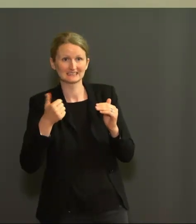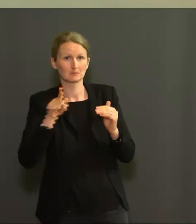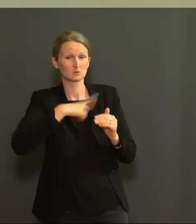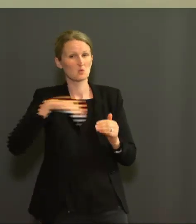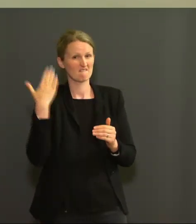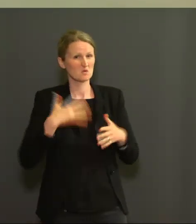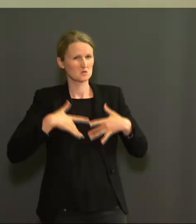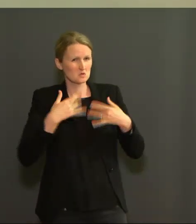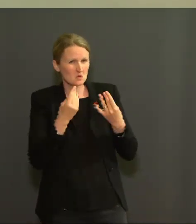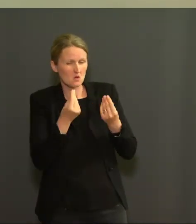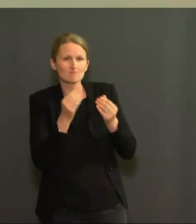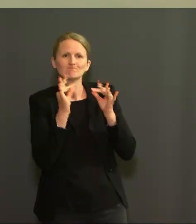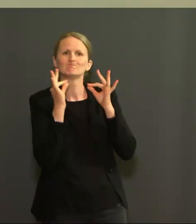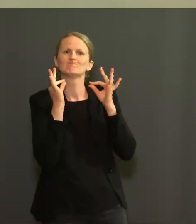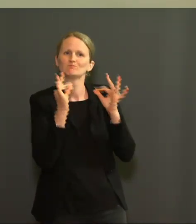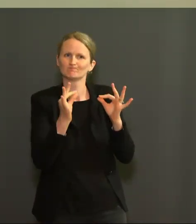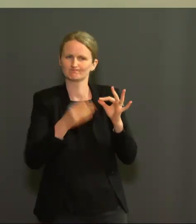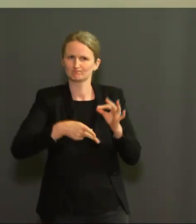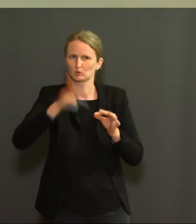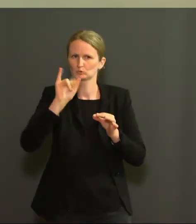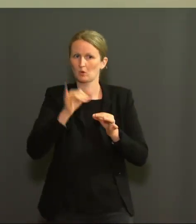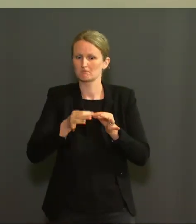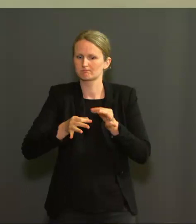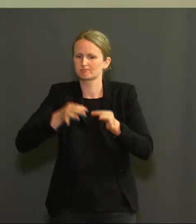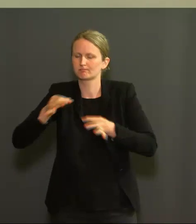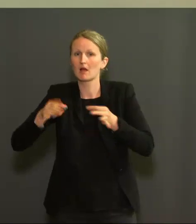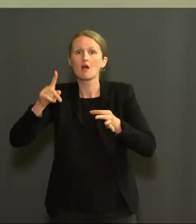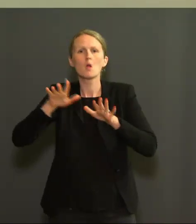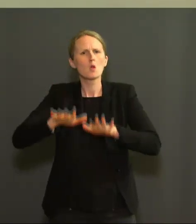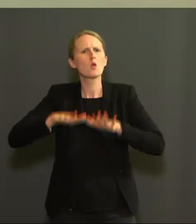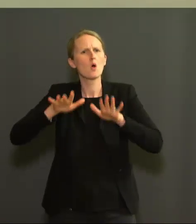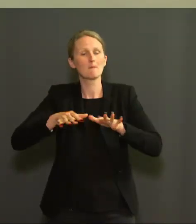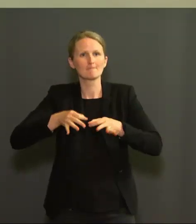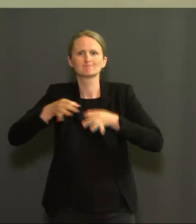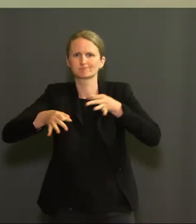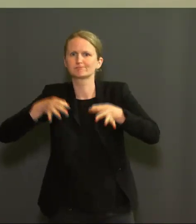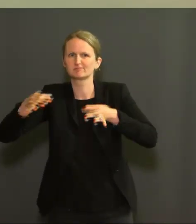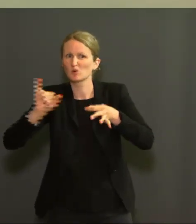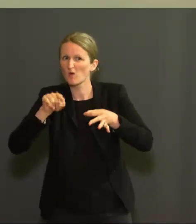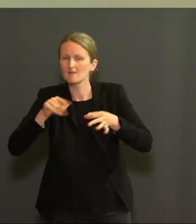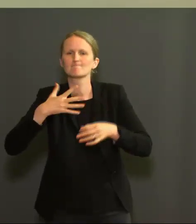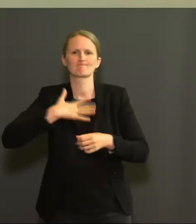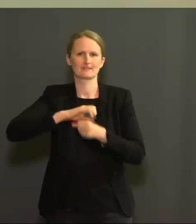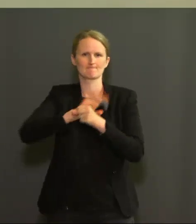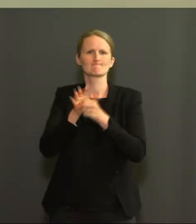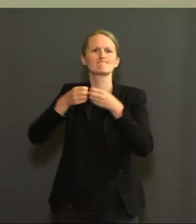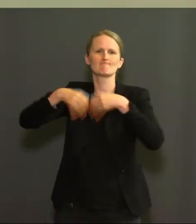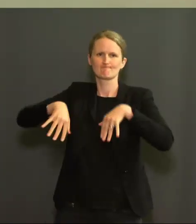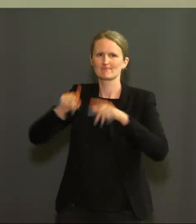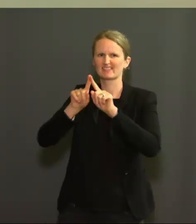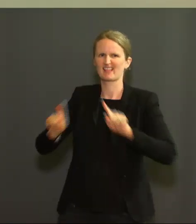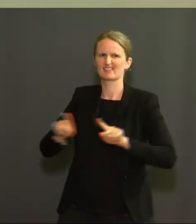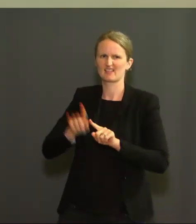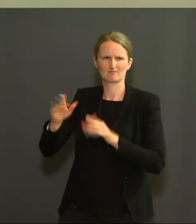mais sûre, je dirais, au cours du temps, du variant Delta, le variant indien, qui est actuellement à la base de pratiquement un quart,